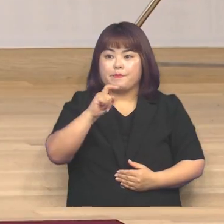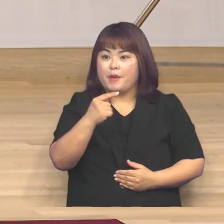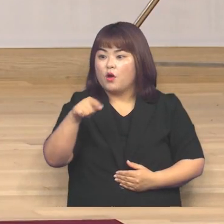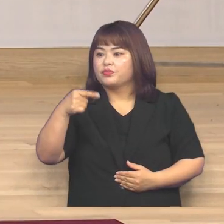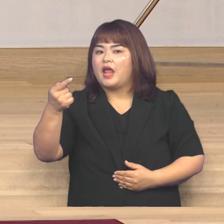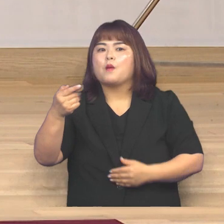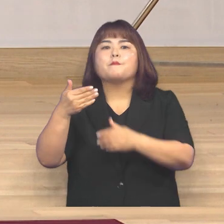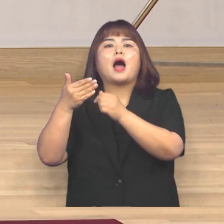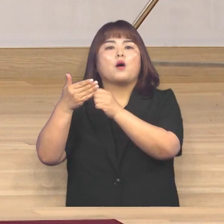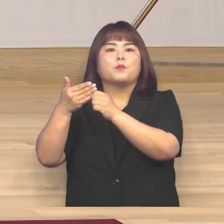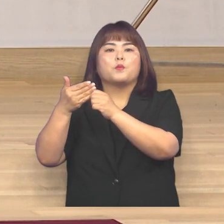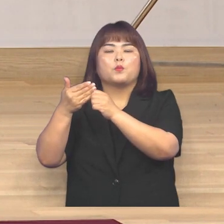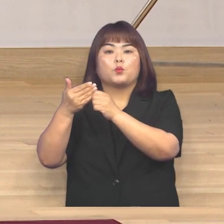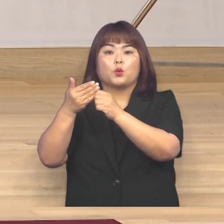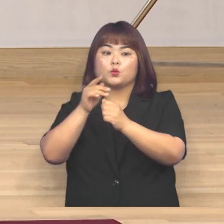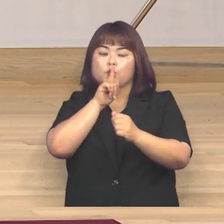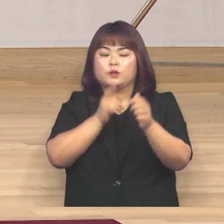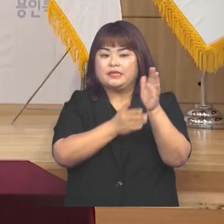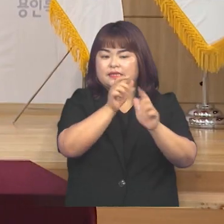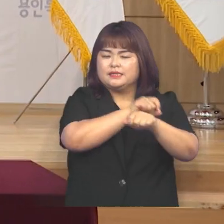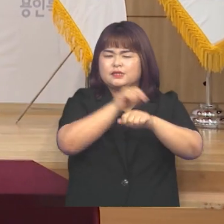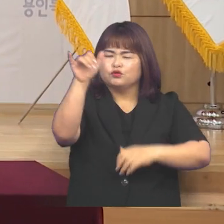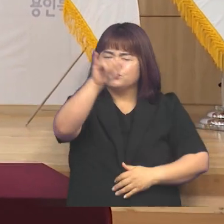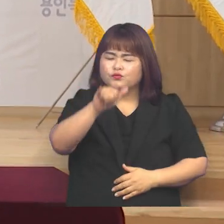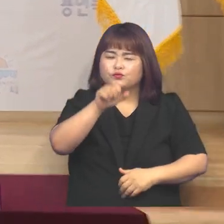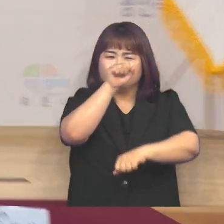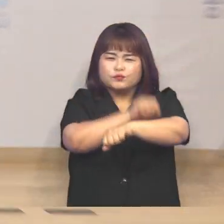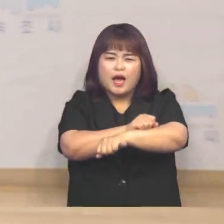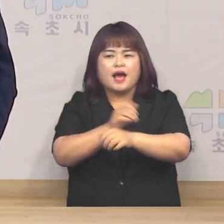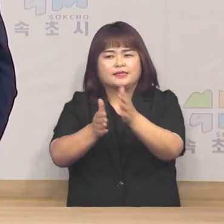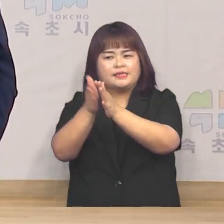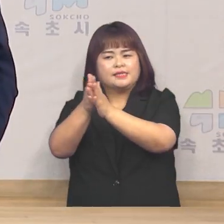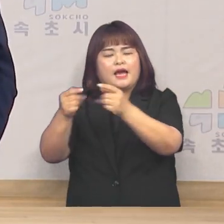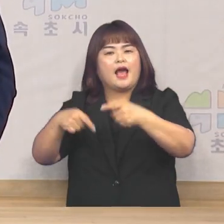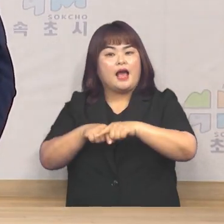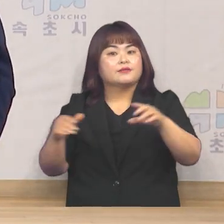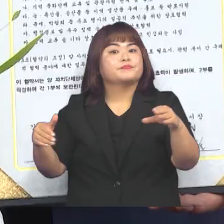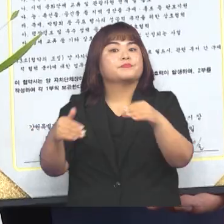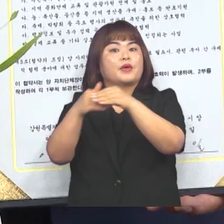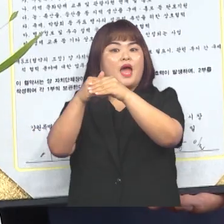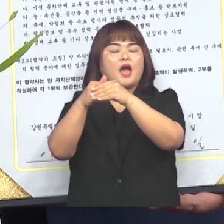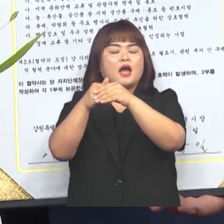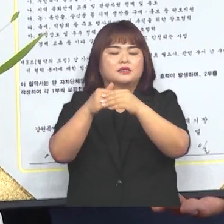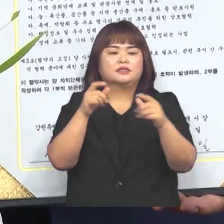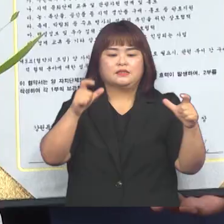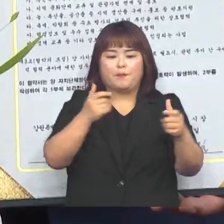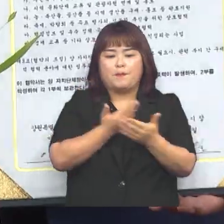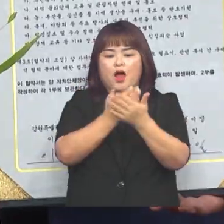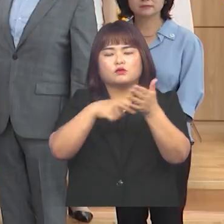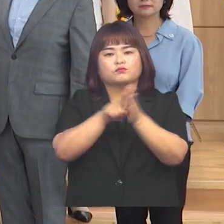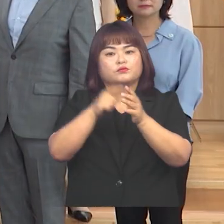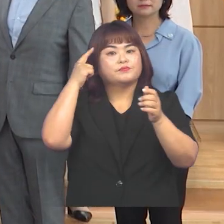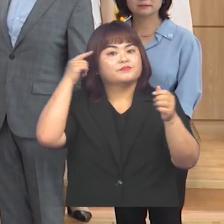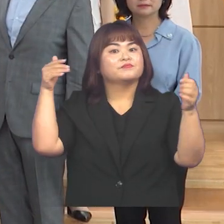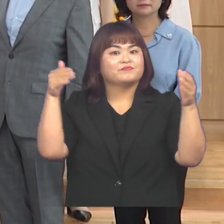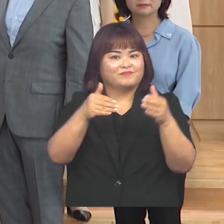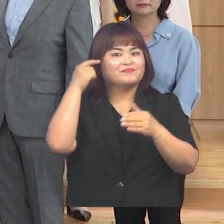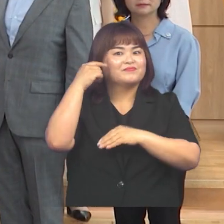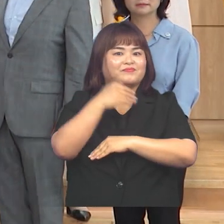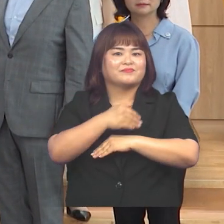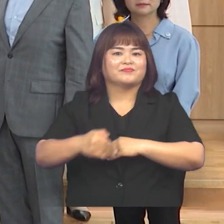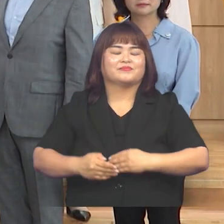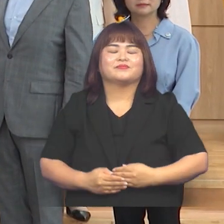9번째로 용인특례시는 앞으로 전국의 우수 도시와 결연을 체결하며 지역 발전을 위해 총력을